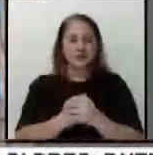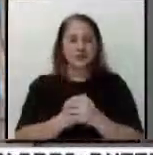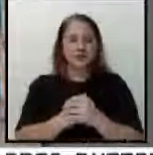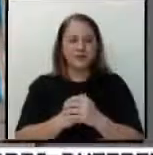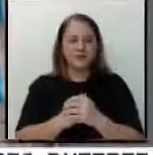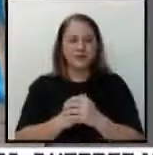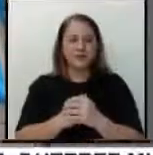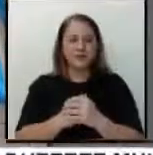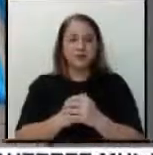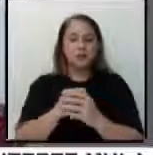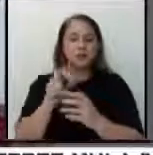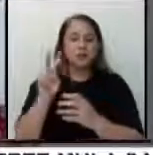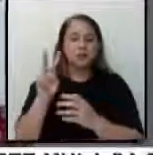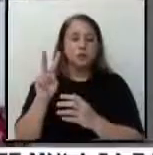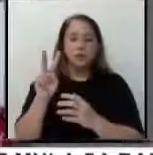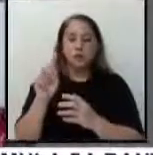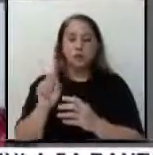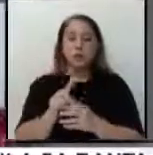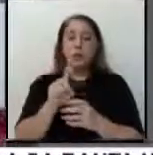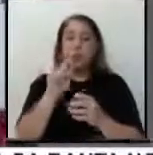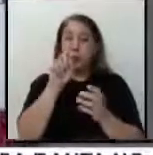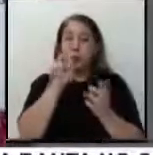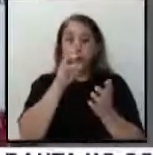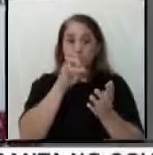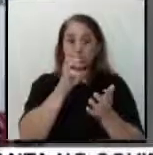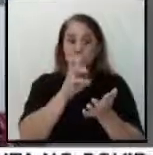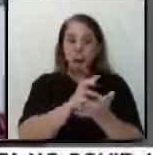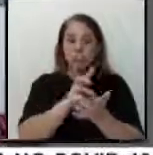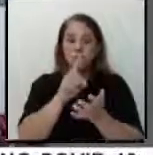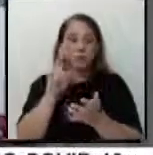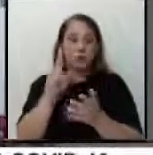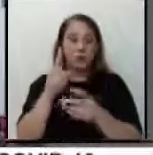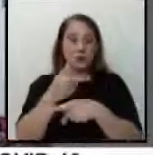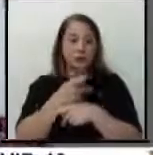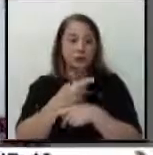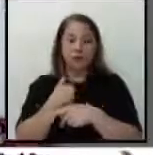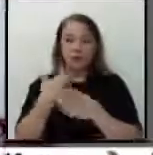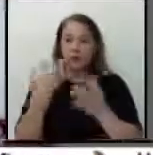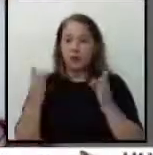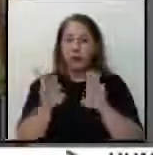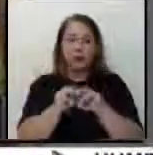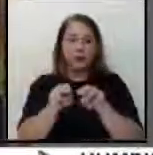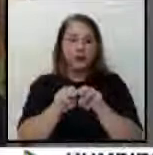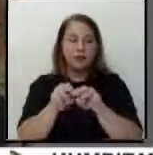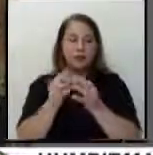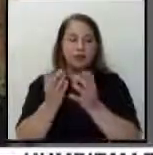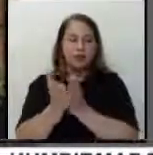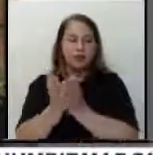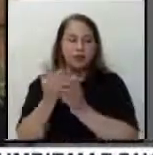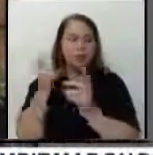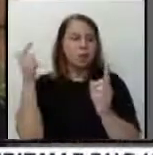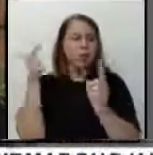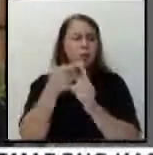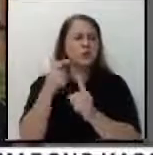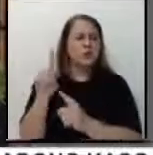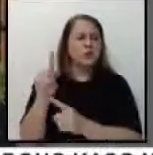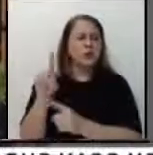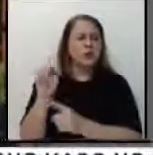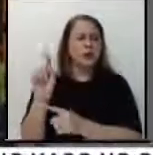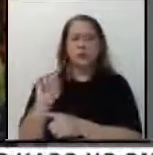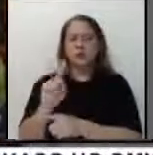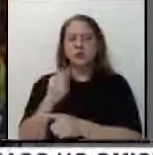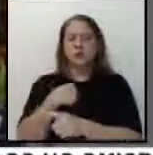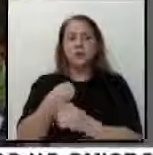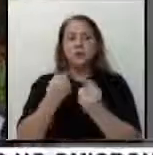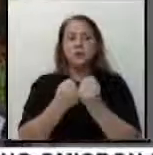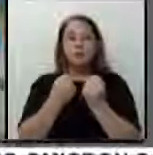Dalawang One Town, One Product Hub ang binuksan sa lungsod ng Marikina at Pasig. Ito'y sa layunin ng Department of Trade and Industry na masuportahan